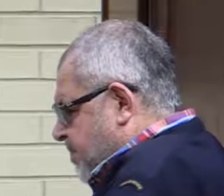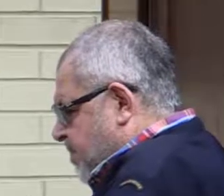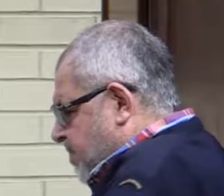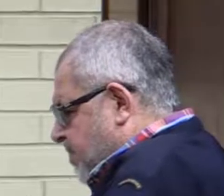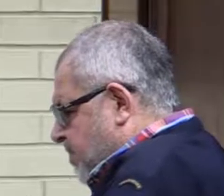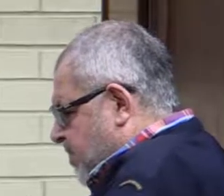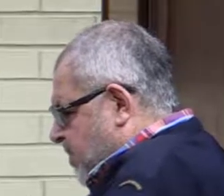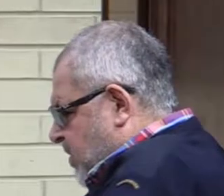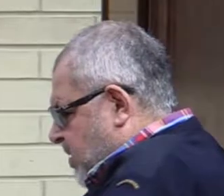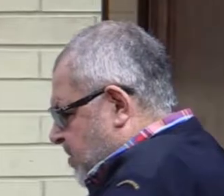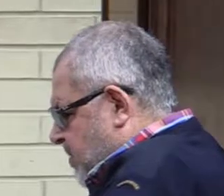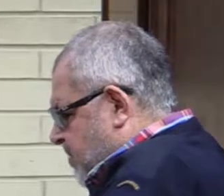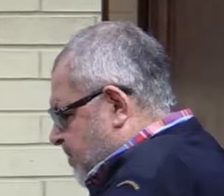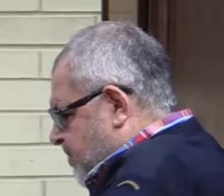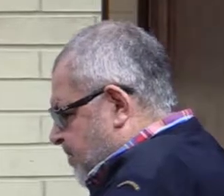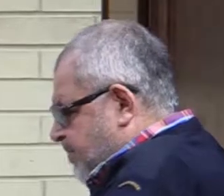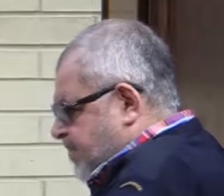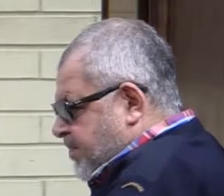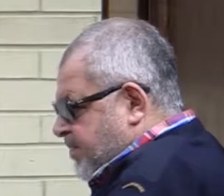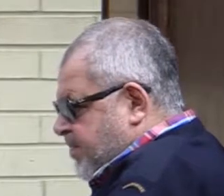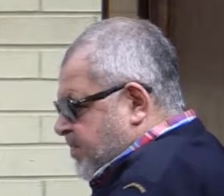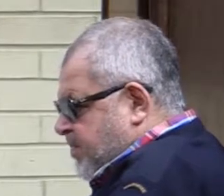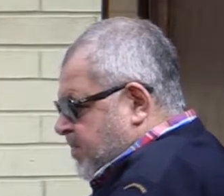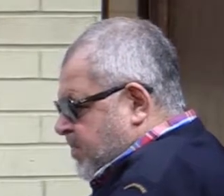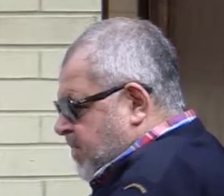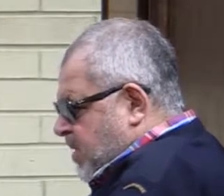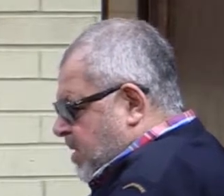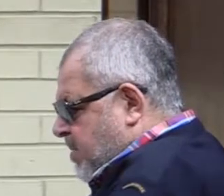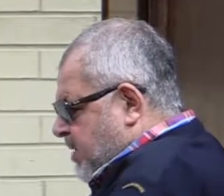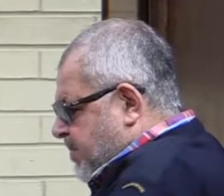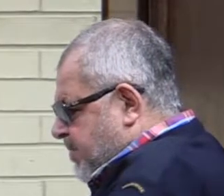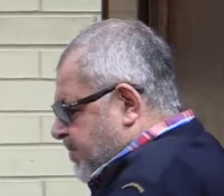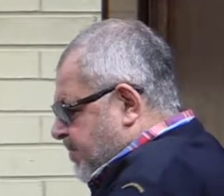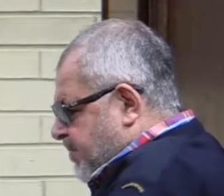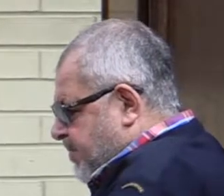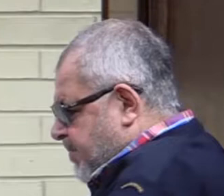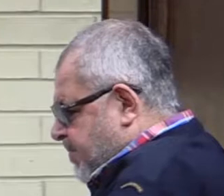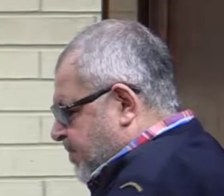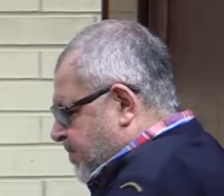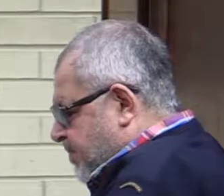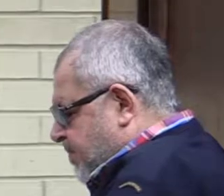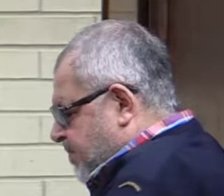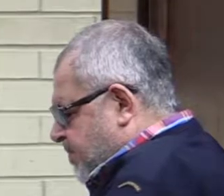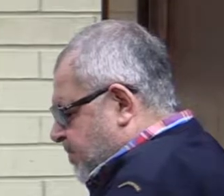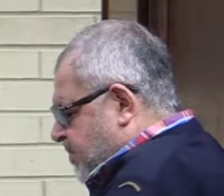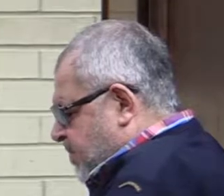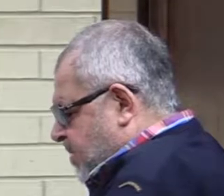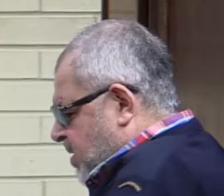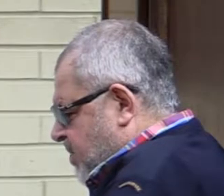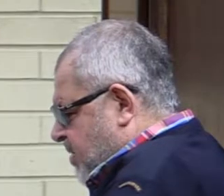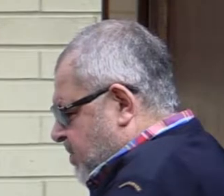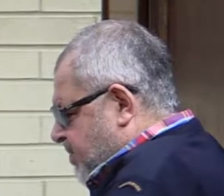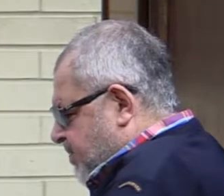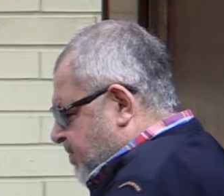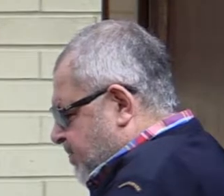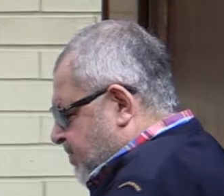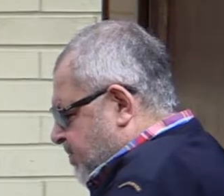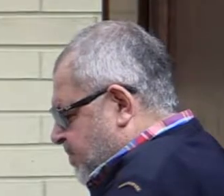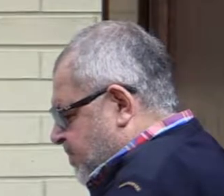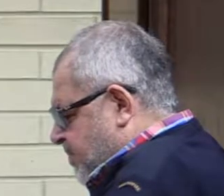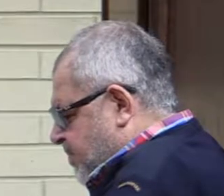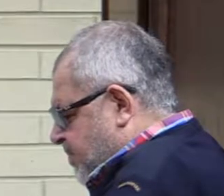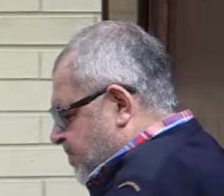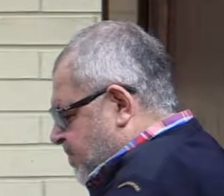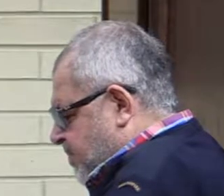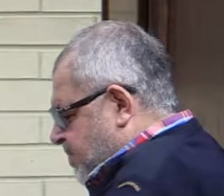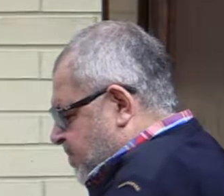مبتلا إلا عافيته، ولا سائلا إلا أعطيته، ولا مظلوما إلا نصرته. اللهم انصر